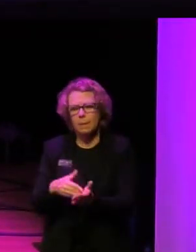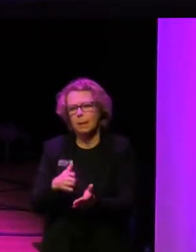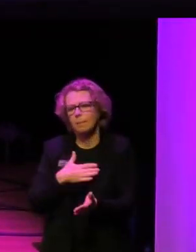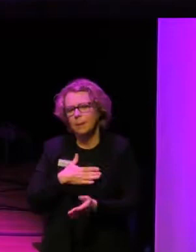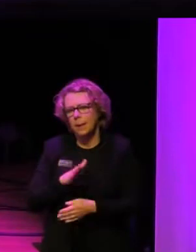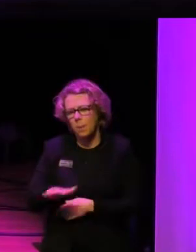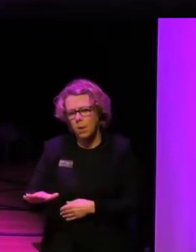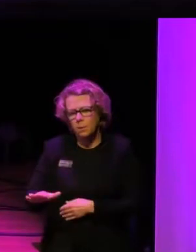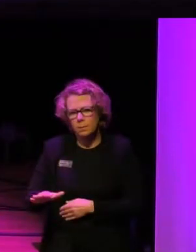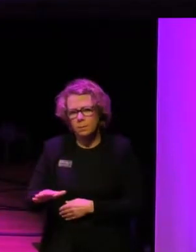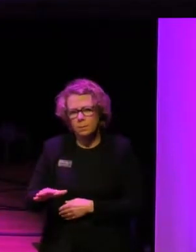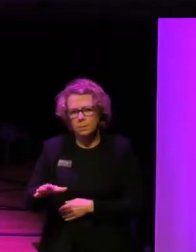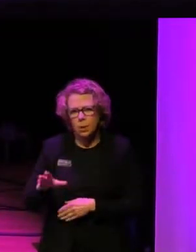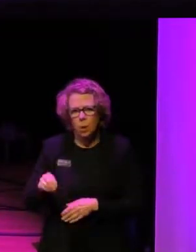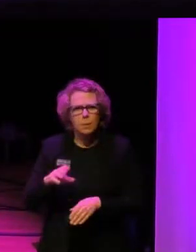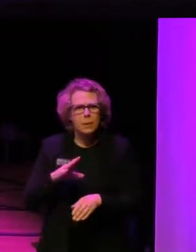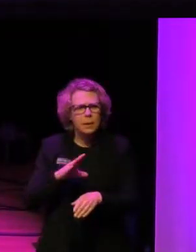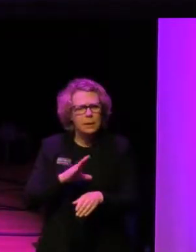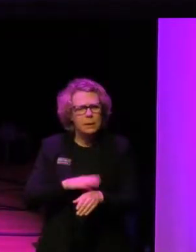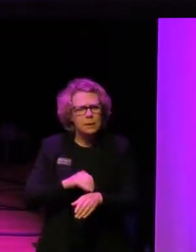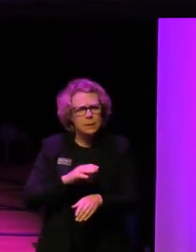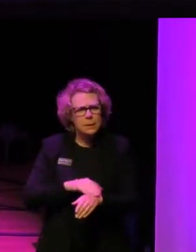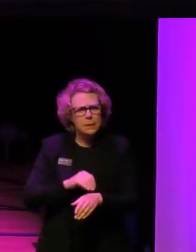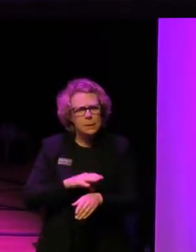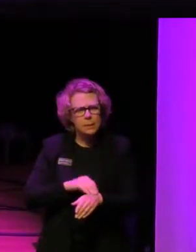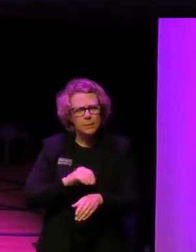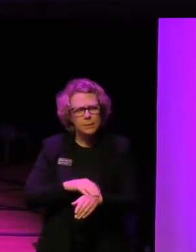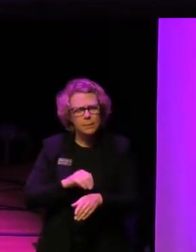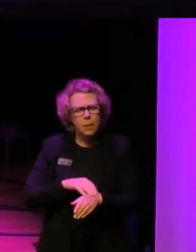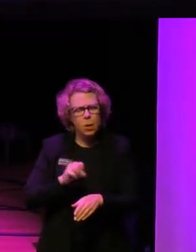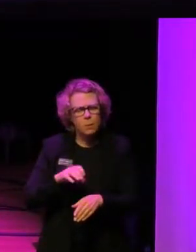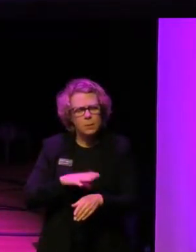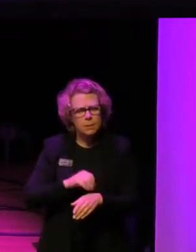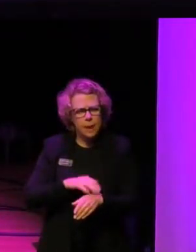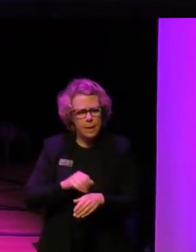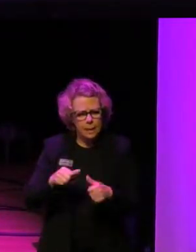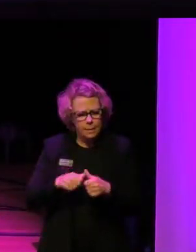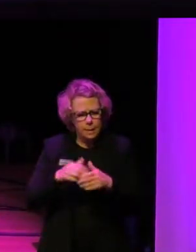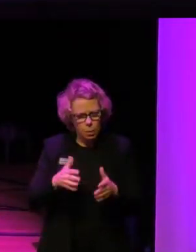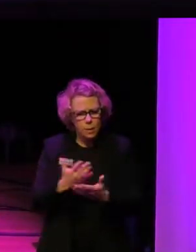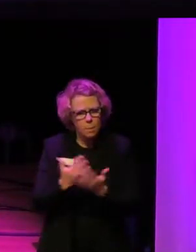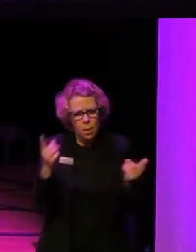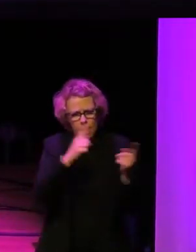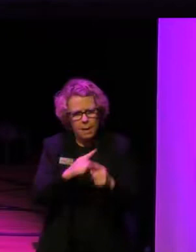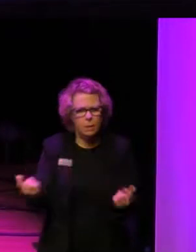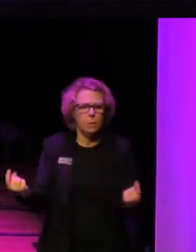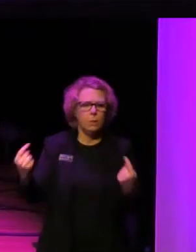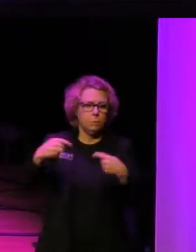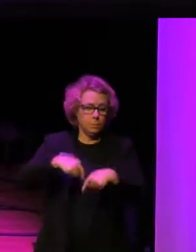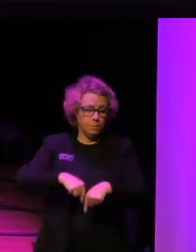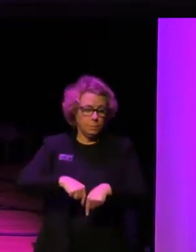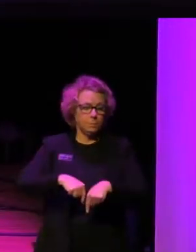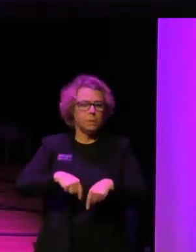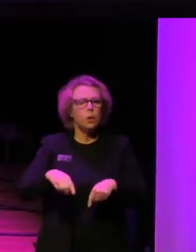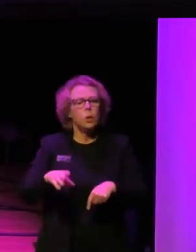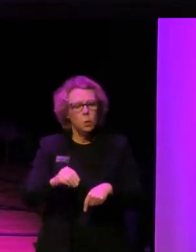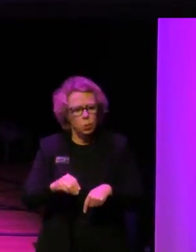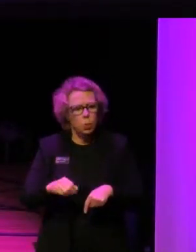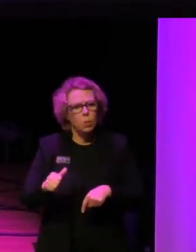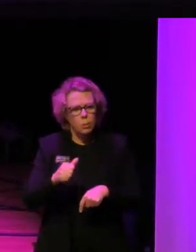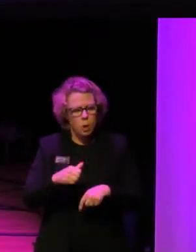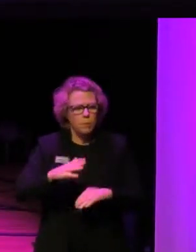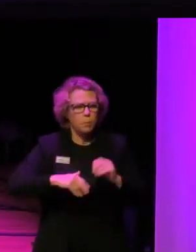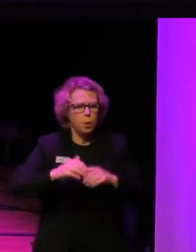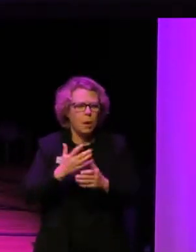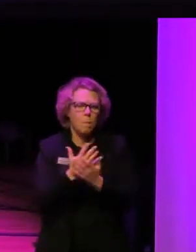Om Sverige kommer låta många människor komma hit, behöver de bygga många